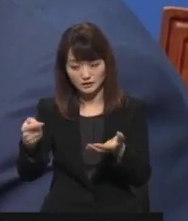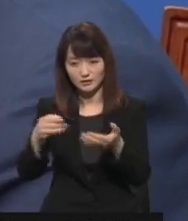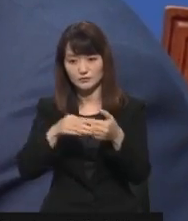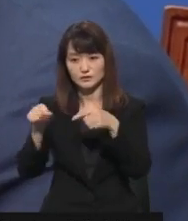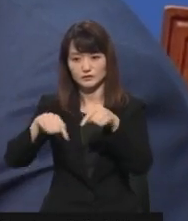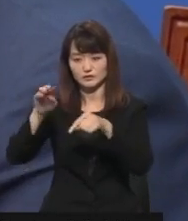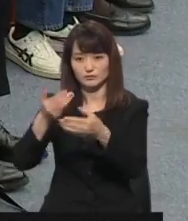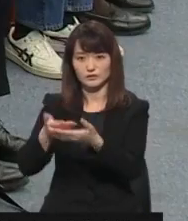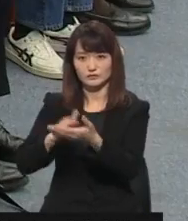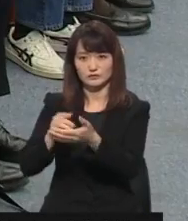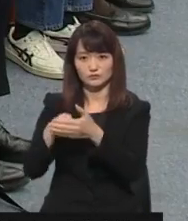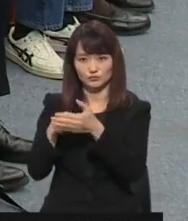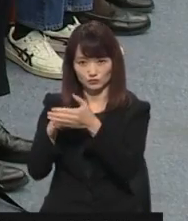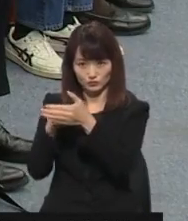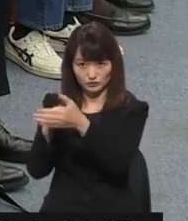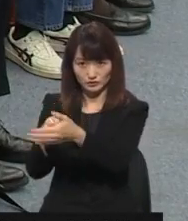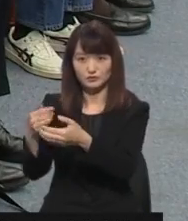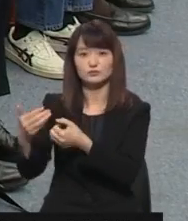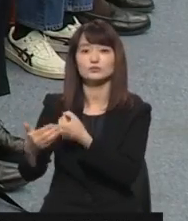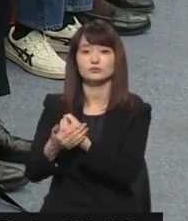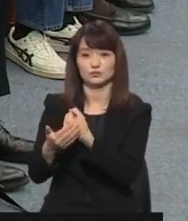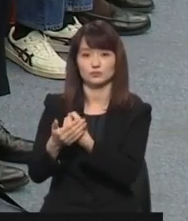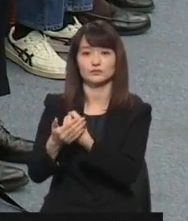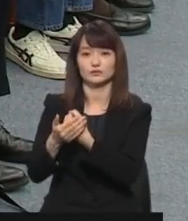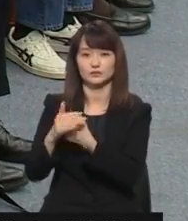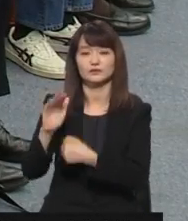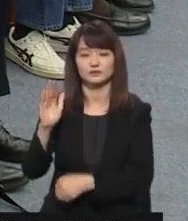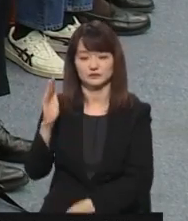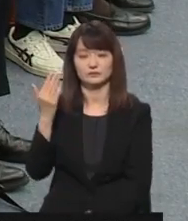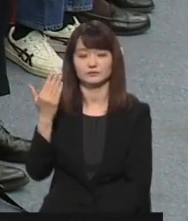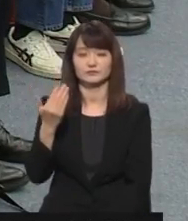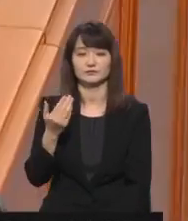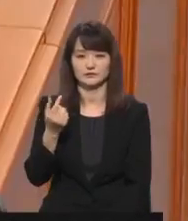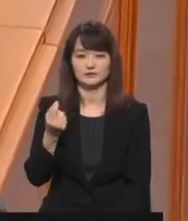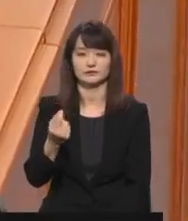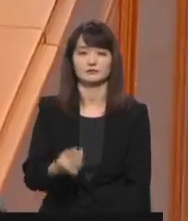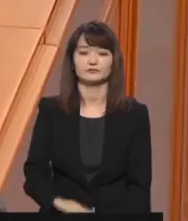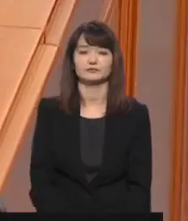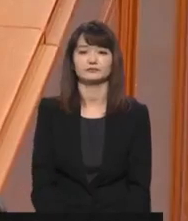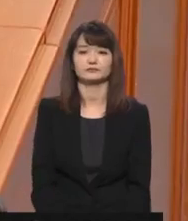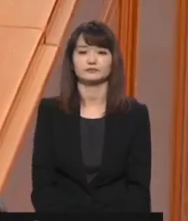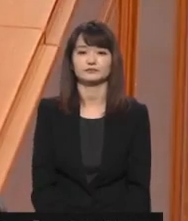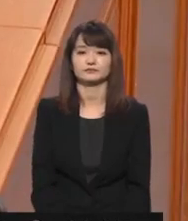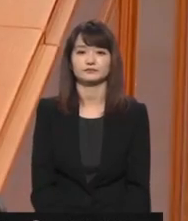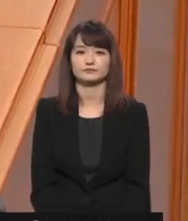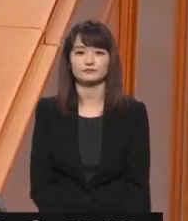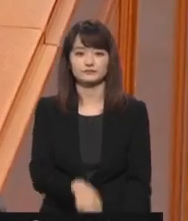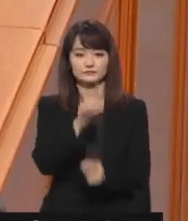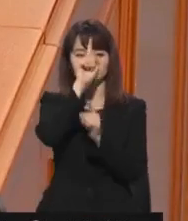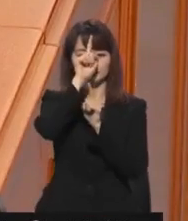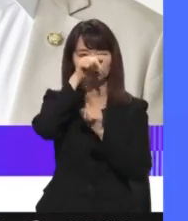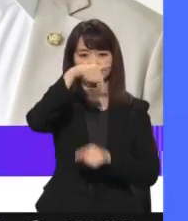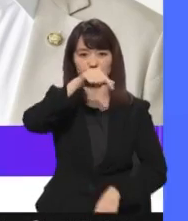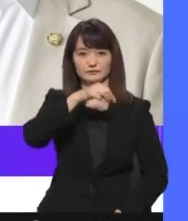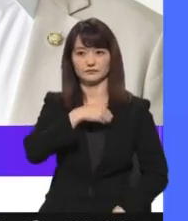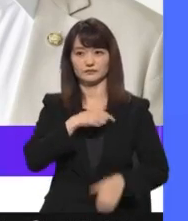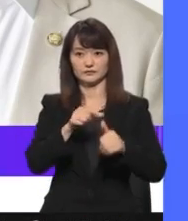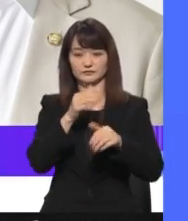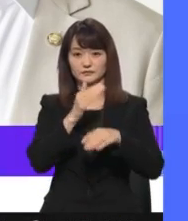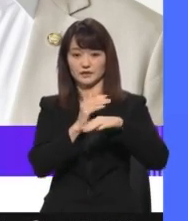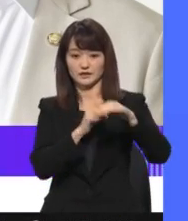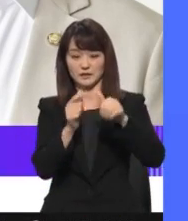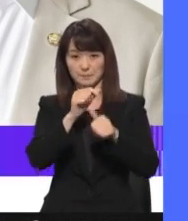혁신을 추진하는 과정에 도움이 된다는 판단이 있는것 같습니다 즉 말씀은 이제 명훈의 당대표가 된 뒤에